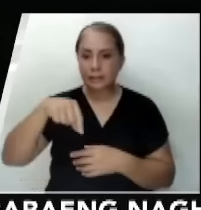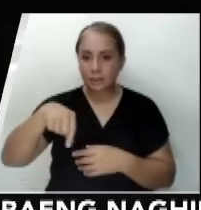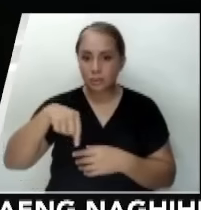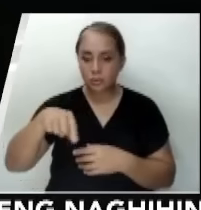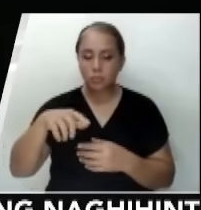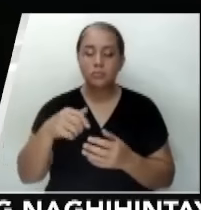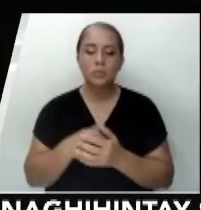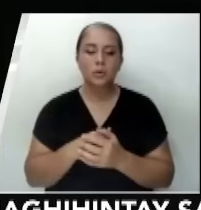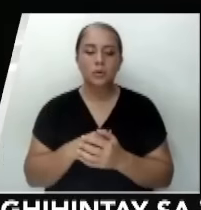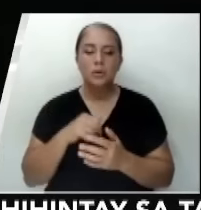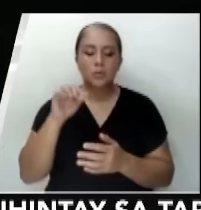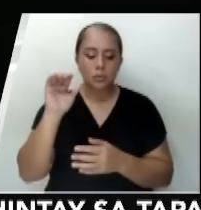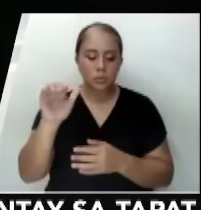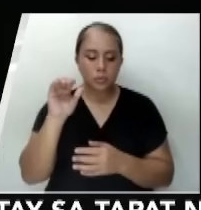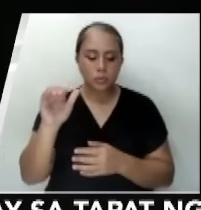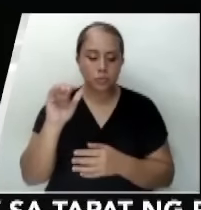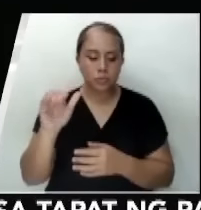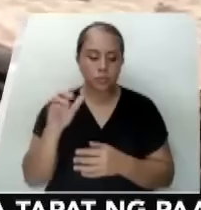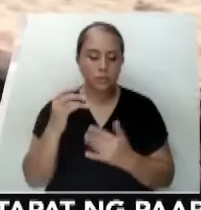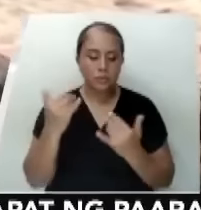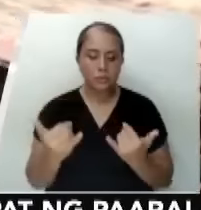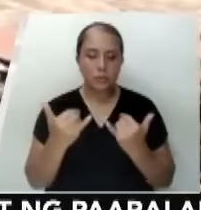tulong mula sa gobyerno.